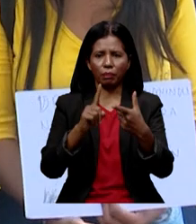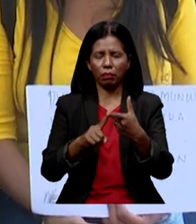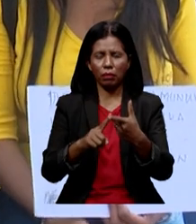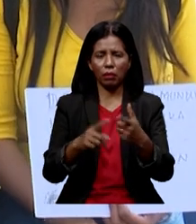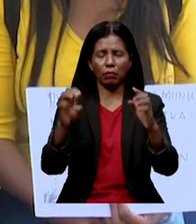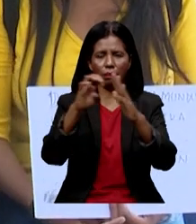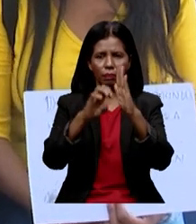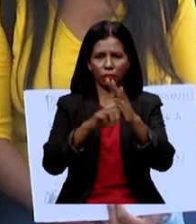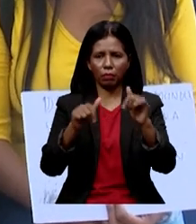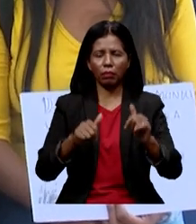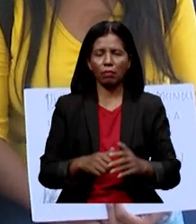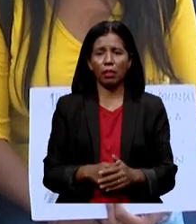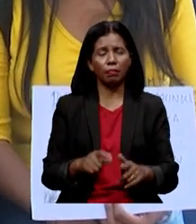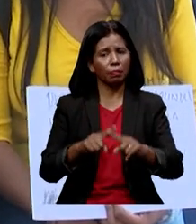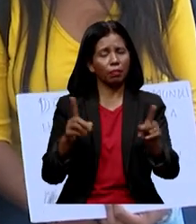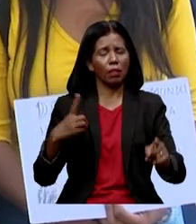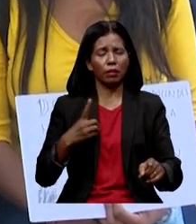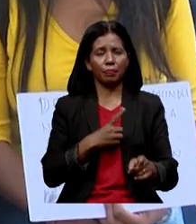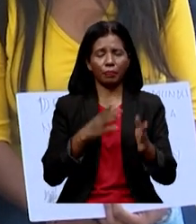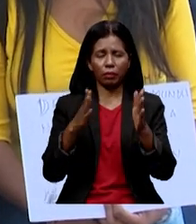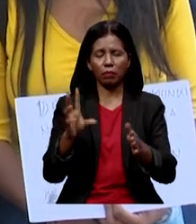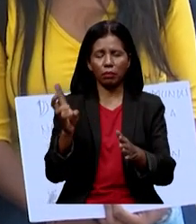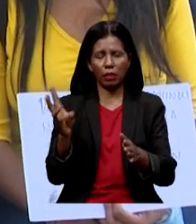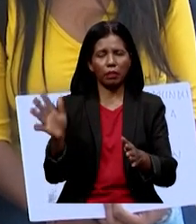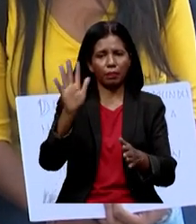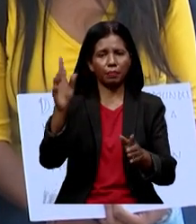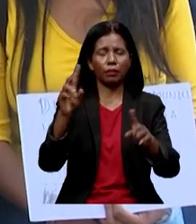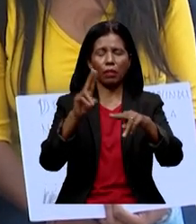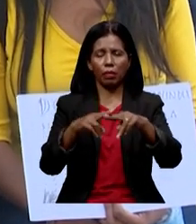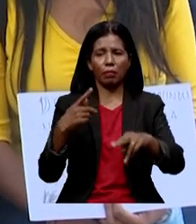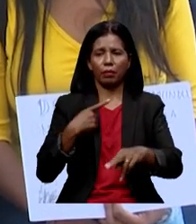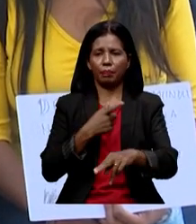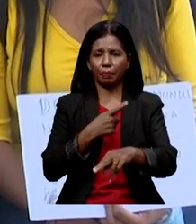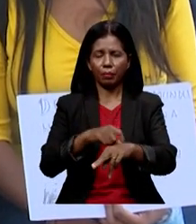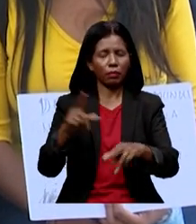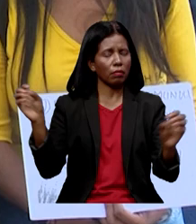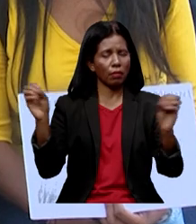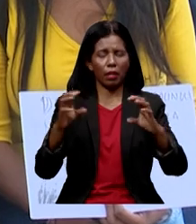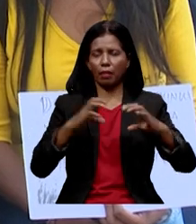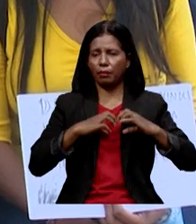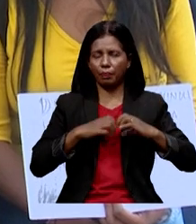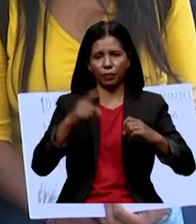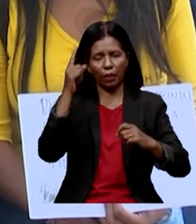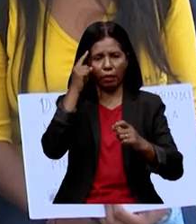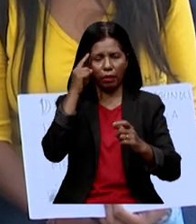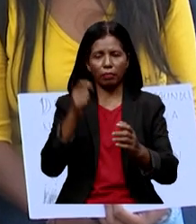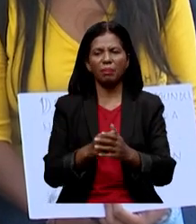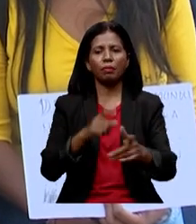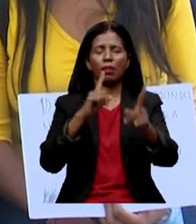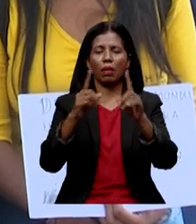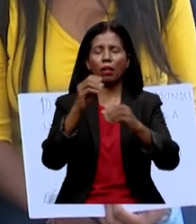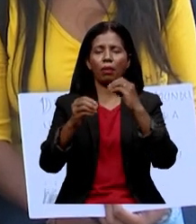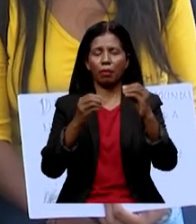irane. Bai be deputaru nain iluru sin lima, nebe turia Parlamento Nacional, laia fuan hori hanoin, no kolia, kona